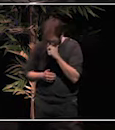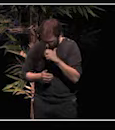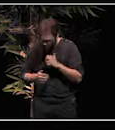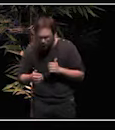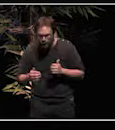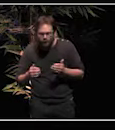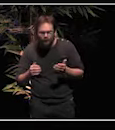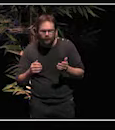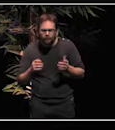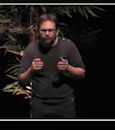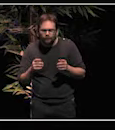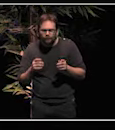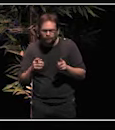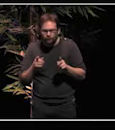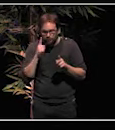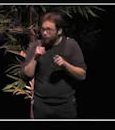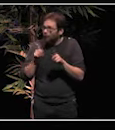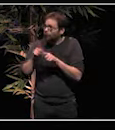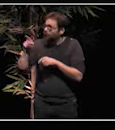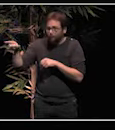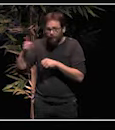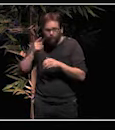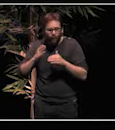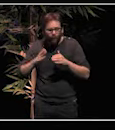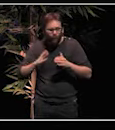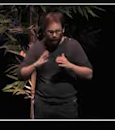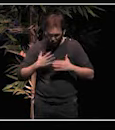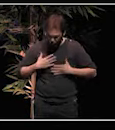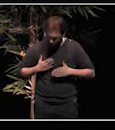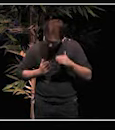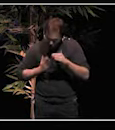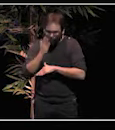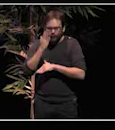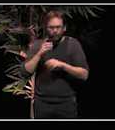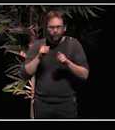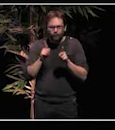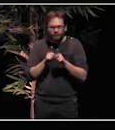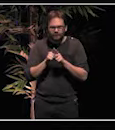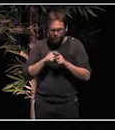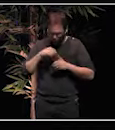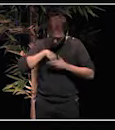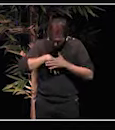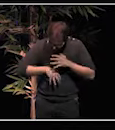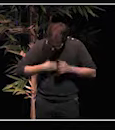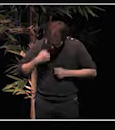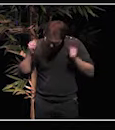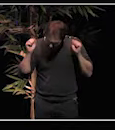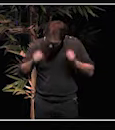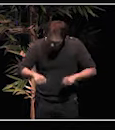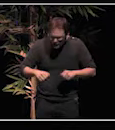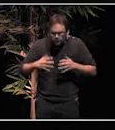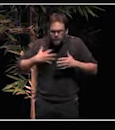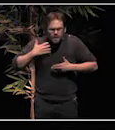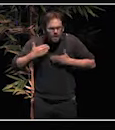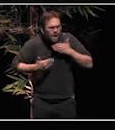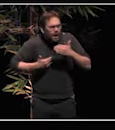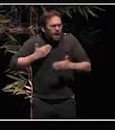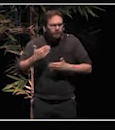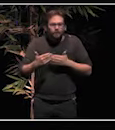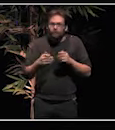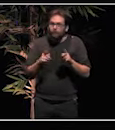Un peu comme Armel, hein, le dépassement de soi, aller chercher des ressources au fond de soi, se prouver qu'on est capable,